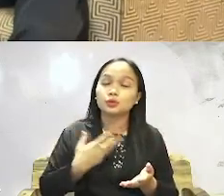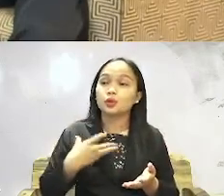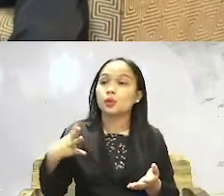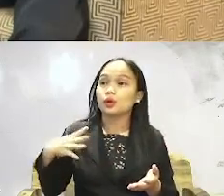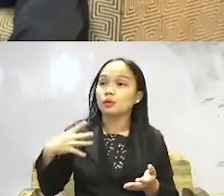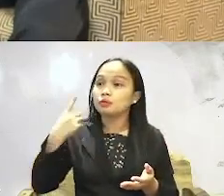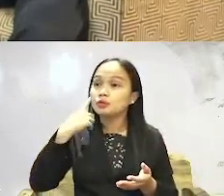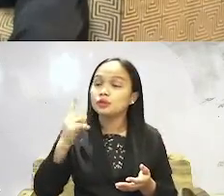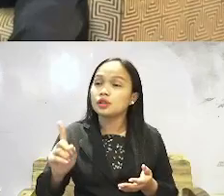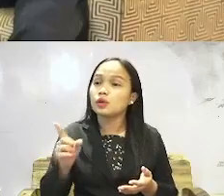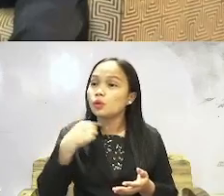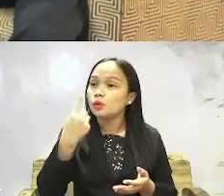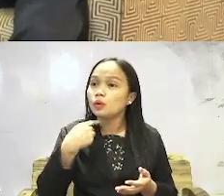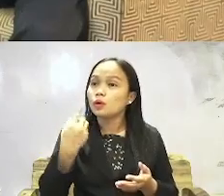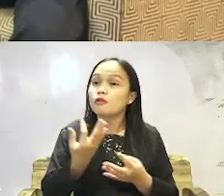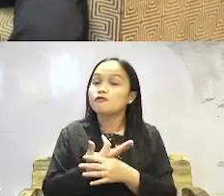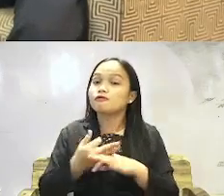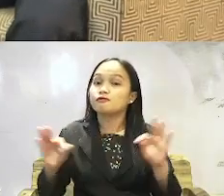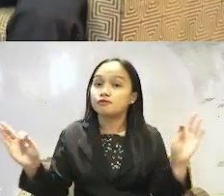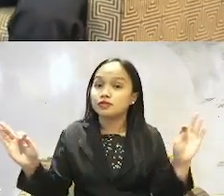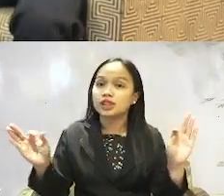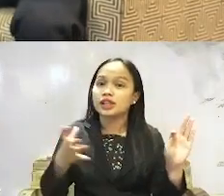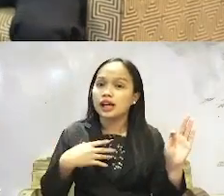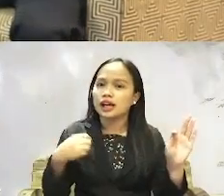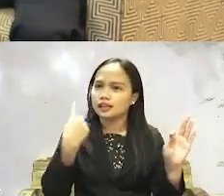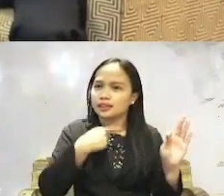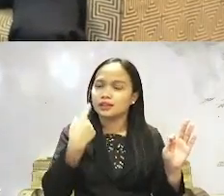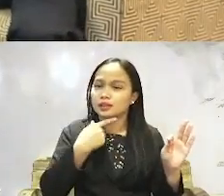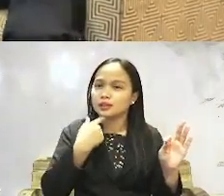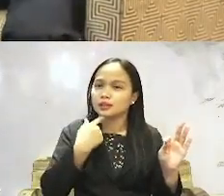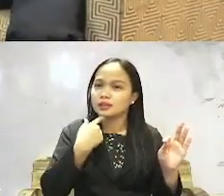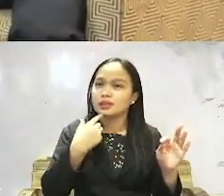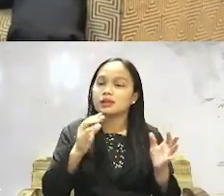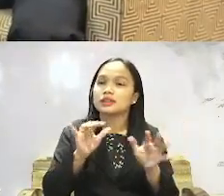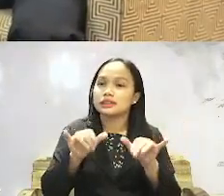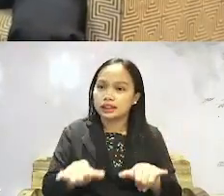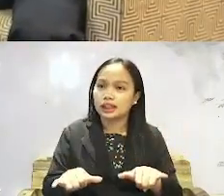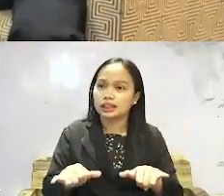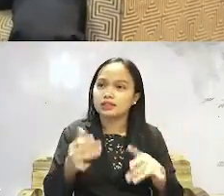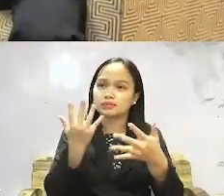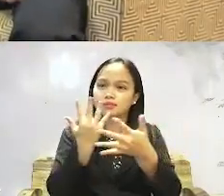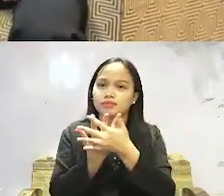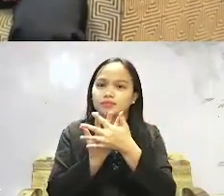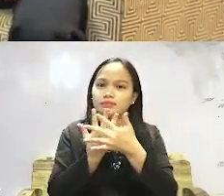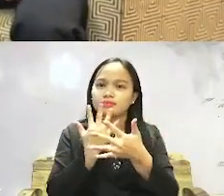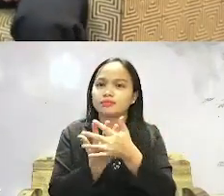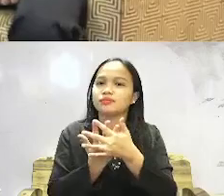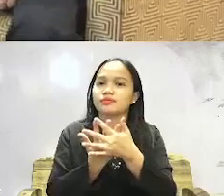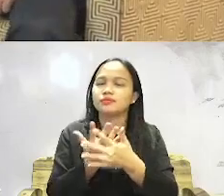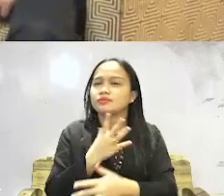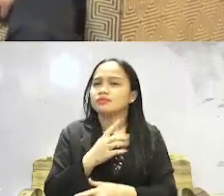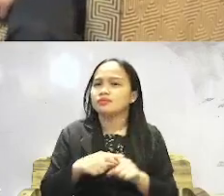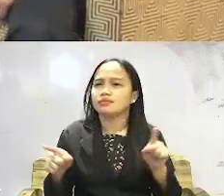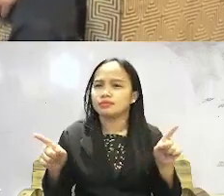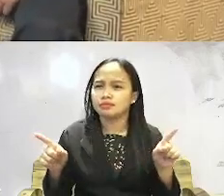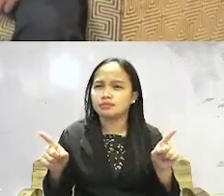natin kung sino ang makakalaya at sino ang mananatiling nakakulong.